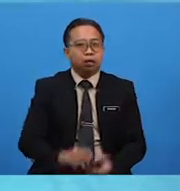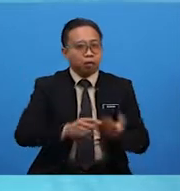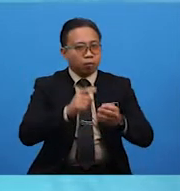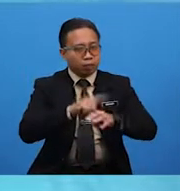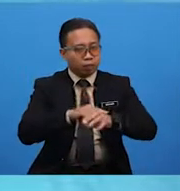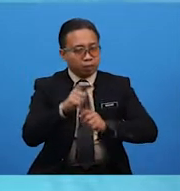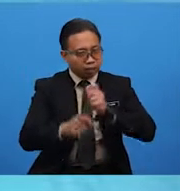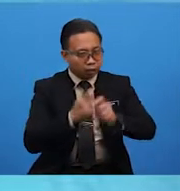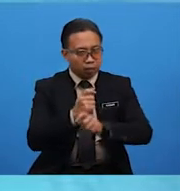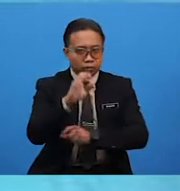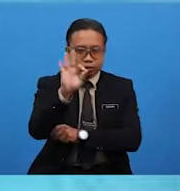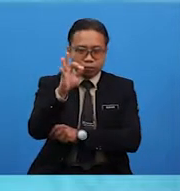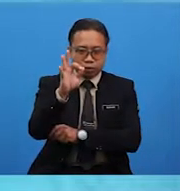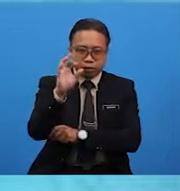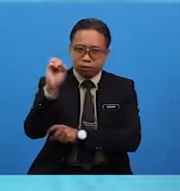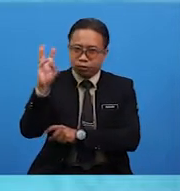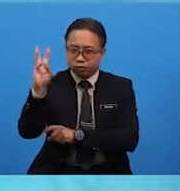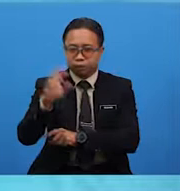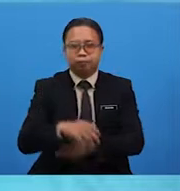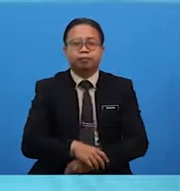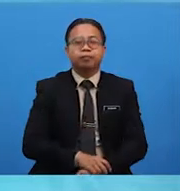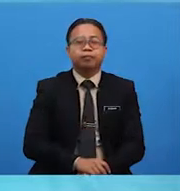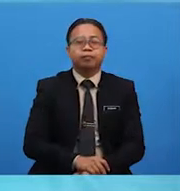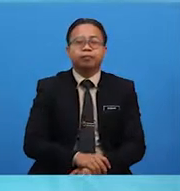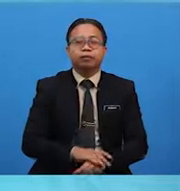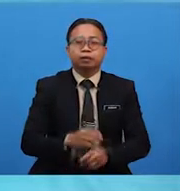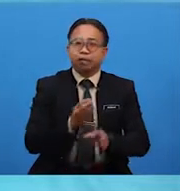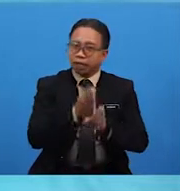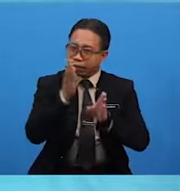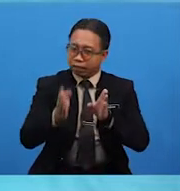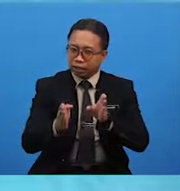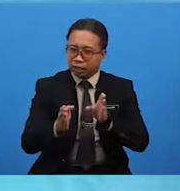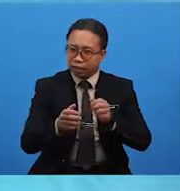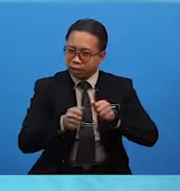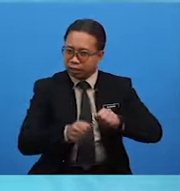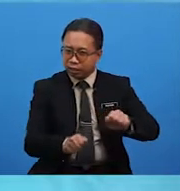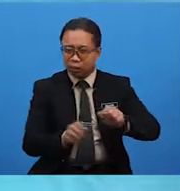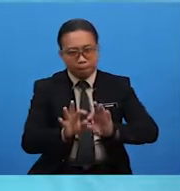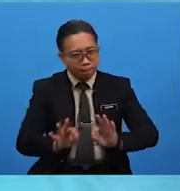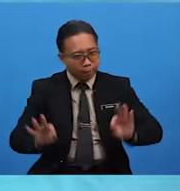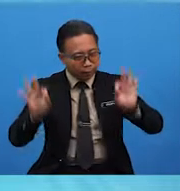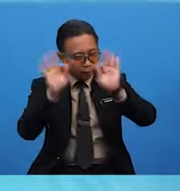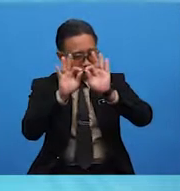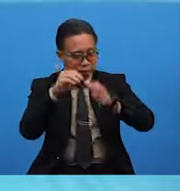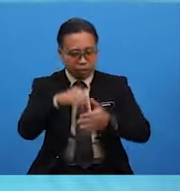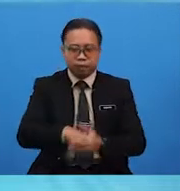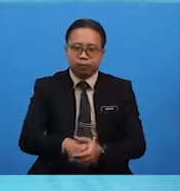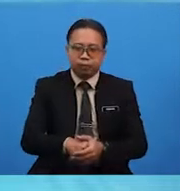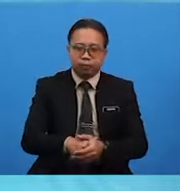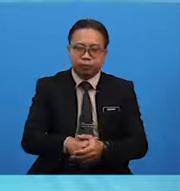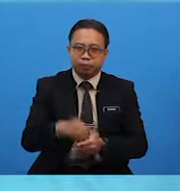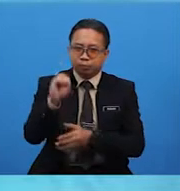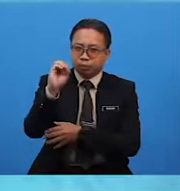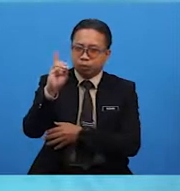bermula Pada tahun 1906 adanya ini juga antara aliran terpenting dalam perkembangan seni